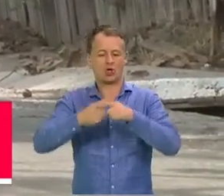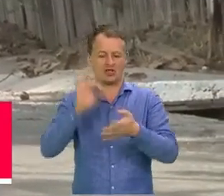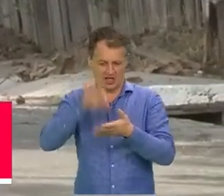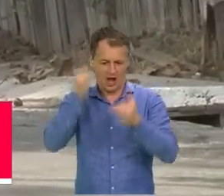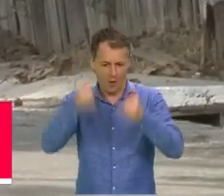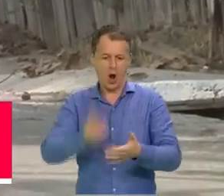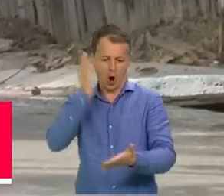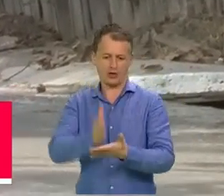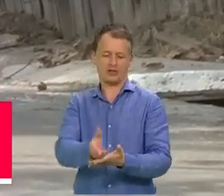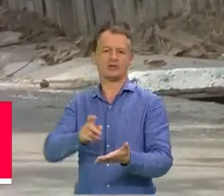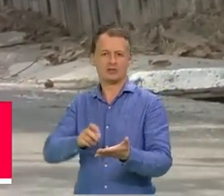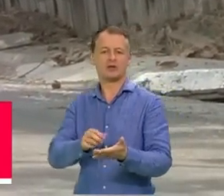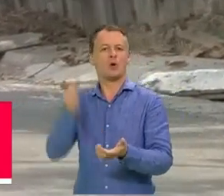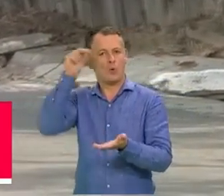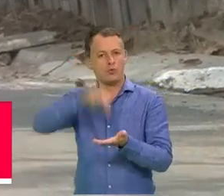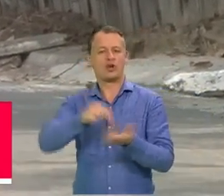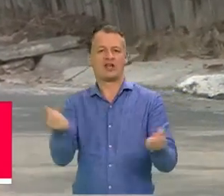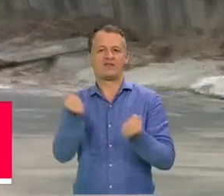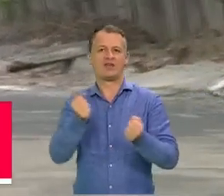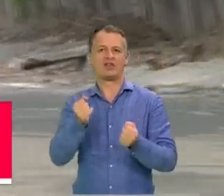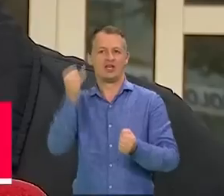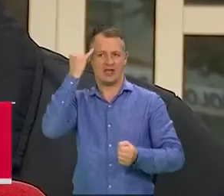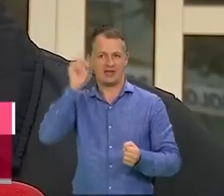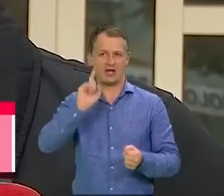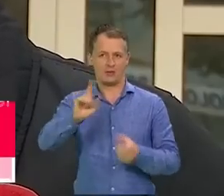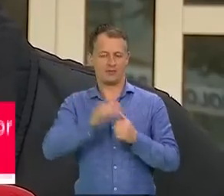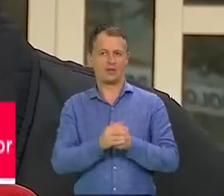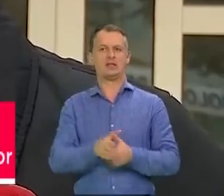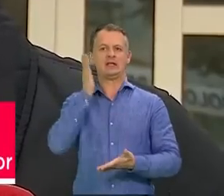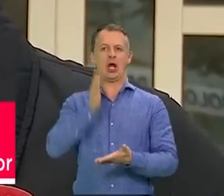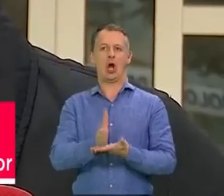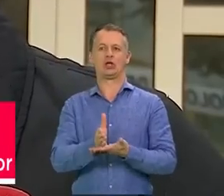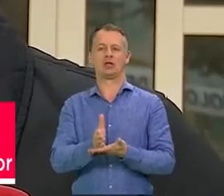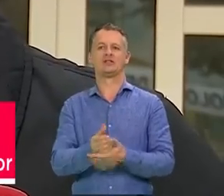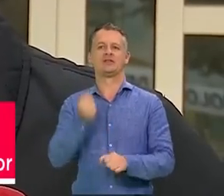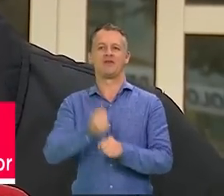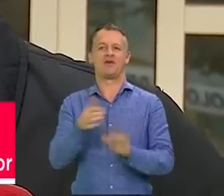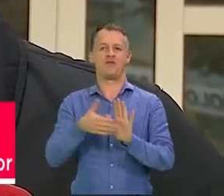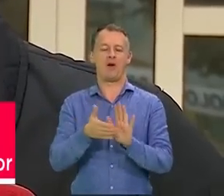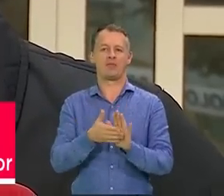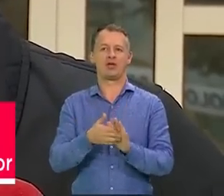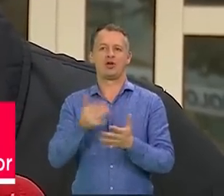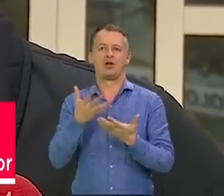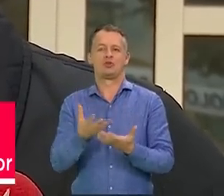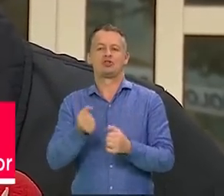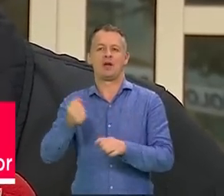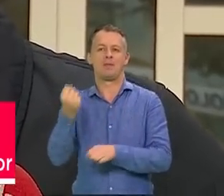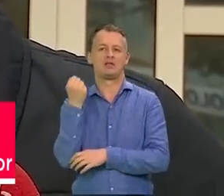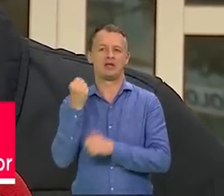hotărât să-și pună planul în aplicare. Inculpatul în cauză s-a hotărât să materializeze amenințările, sens în care s-a